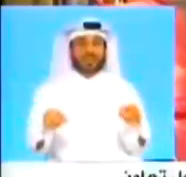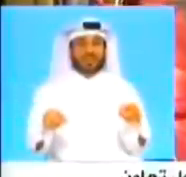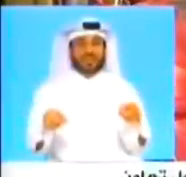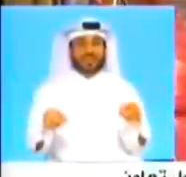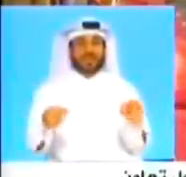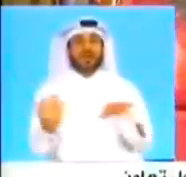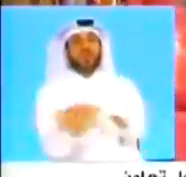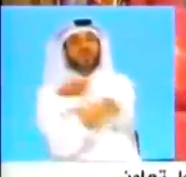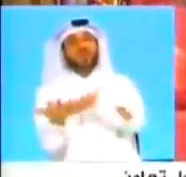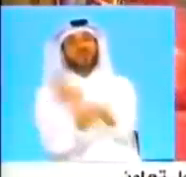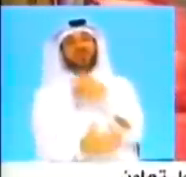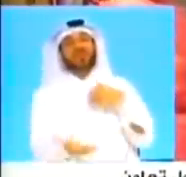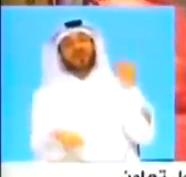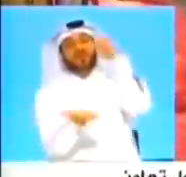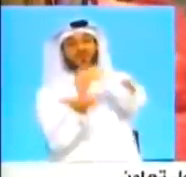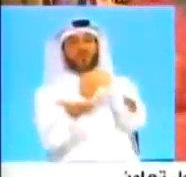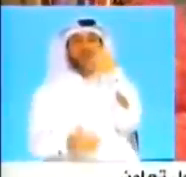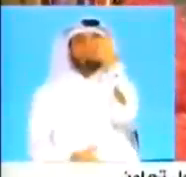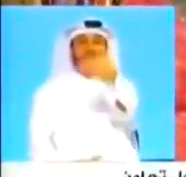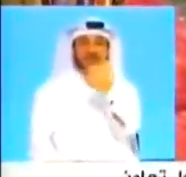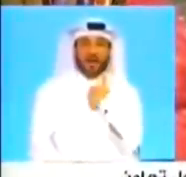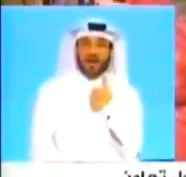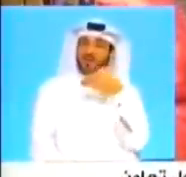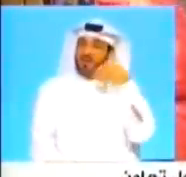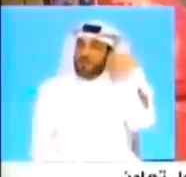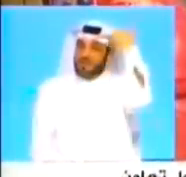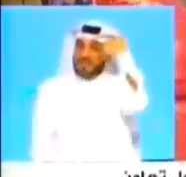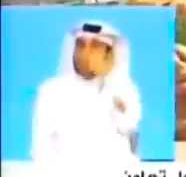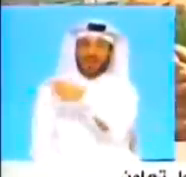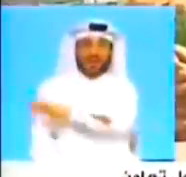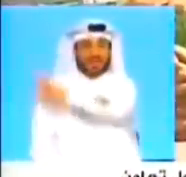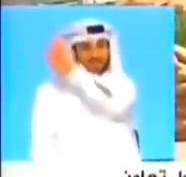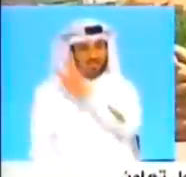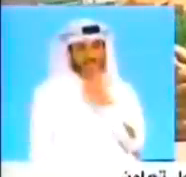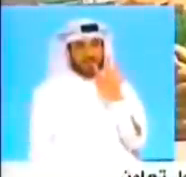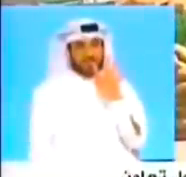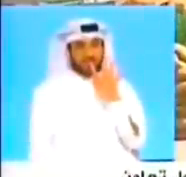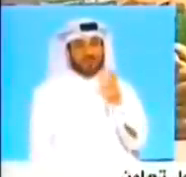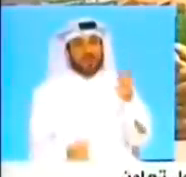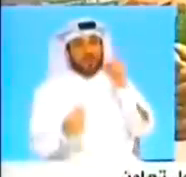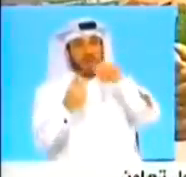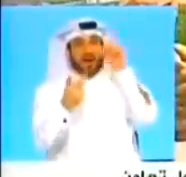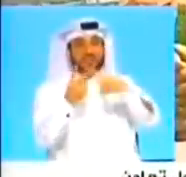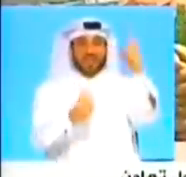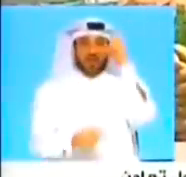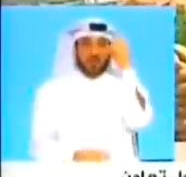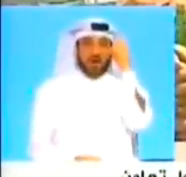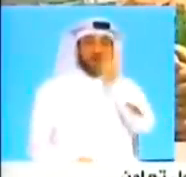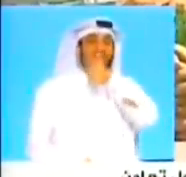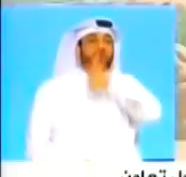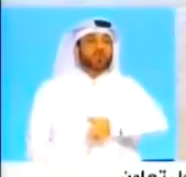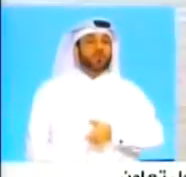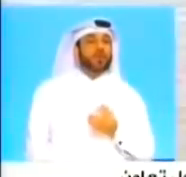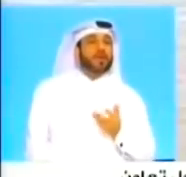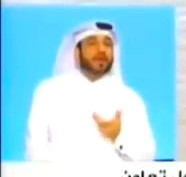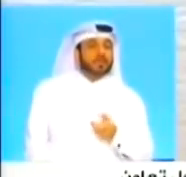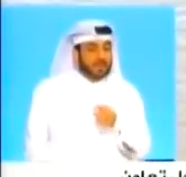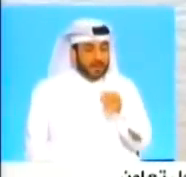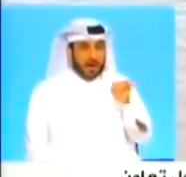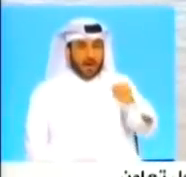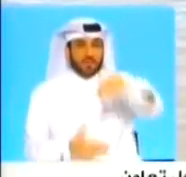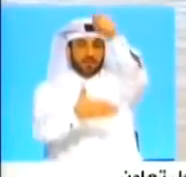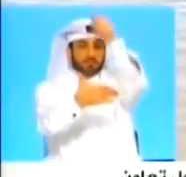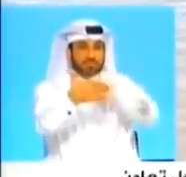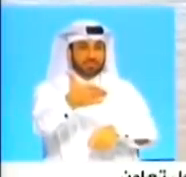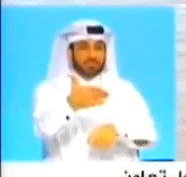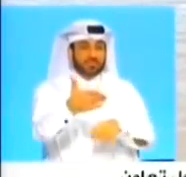ما يخشاه الناس الذين استطلعناهم هنا. من ناحيتها المعارضة قالت أن هذا البروتوكول